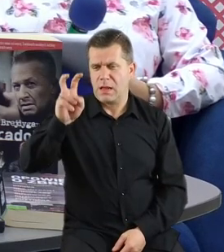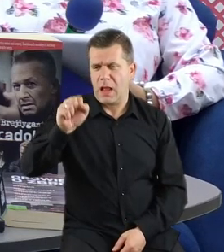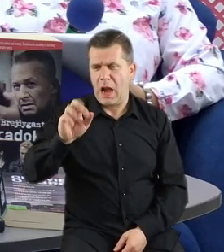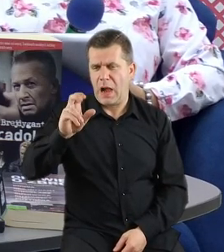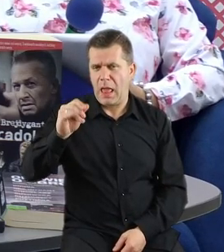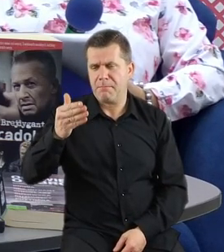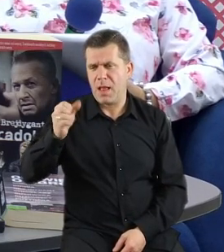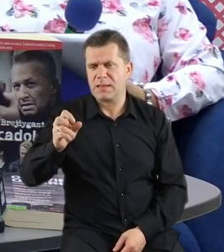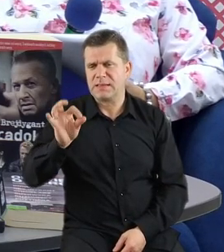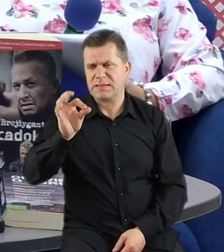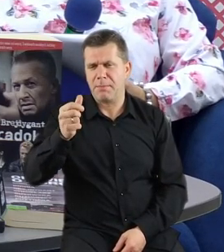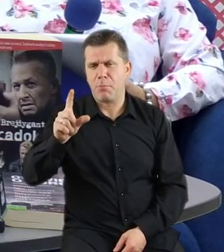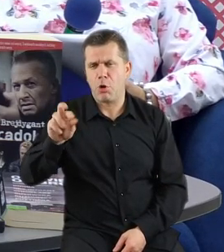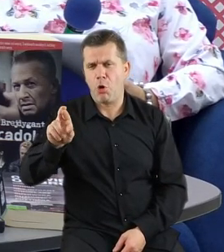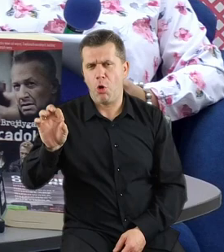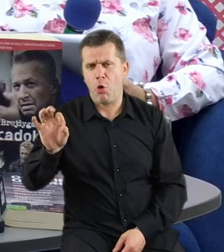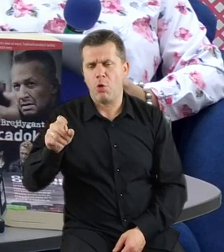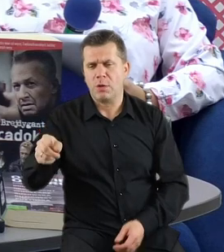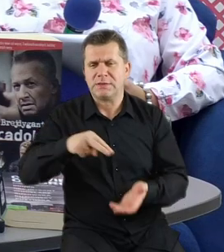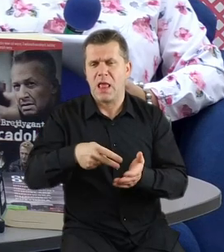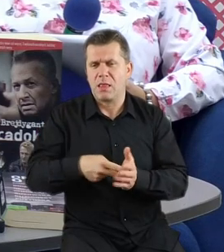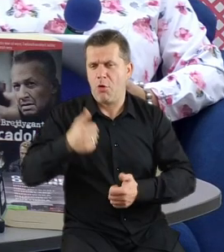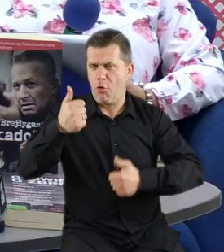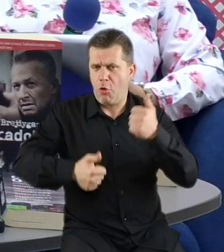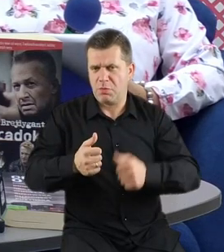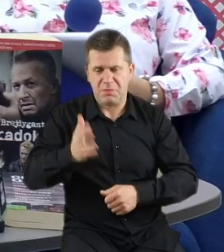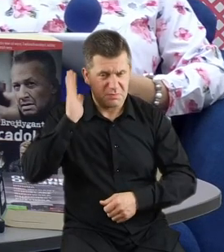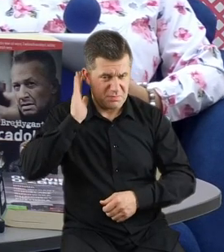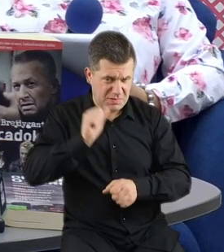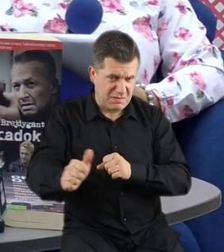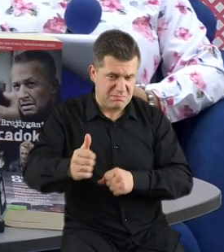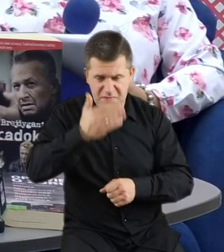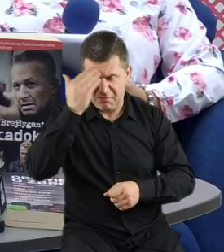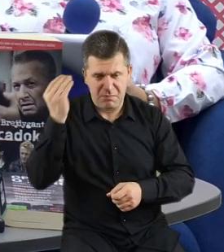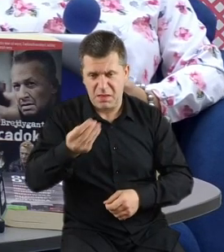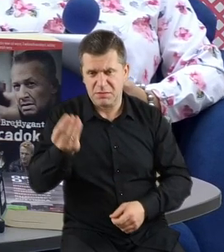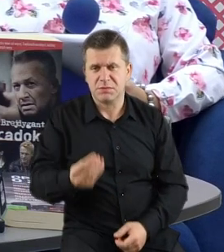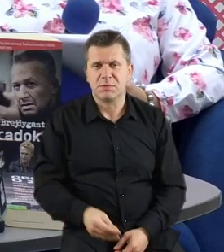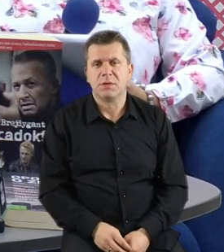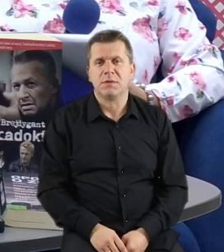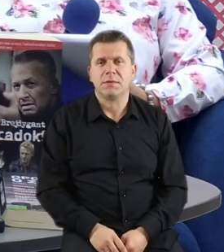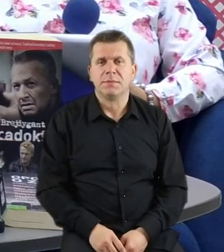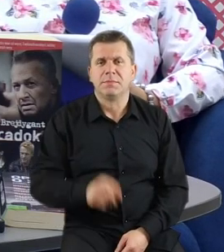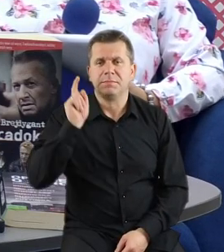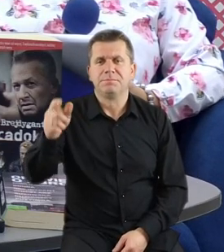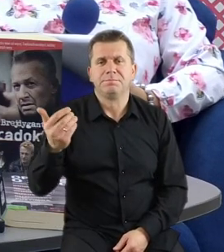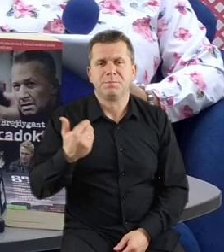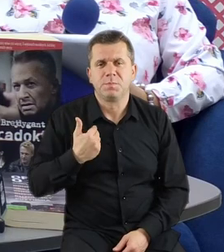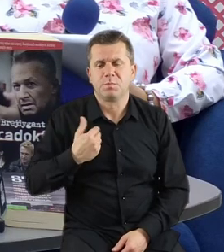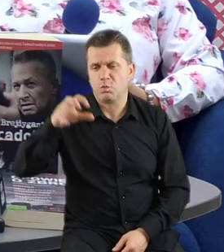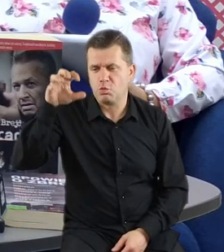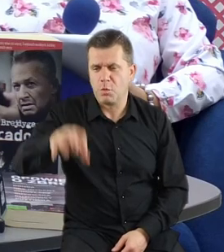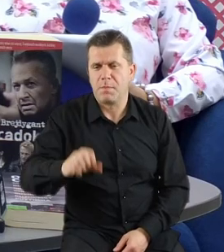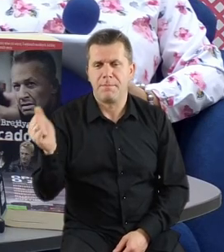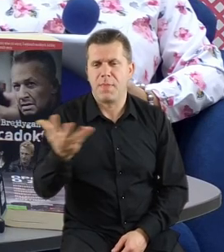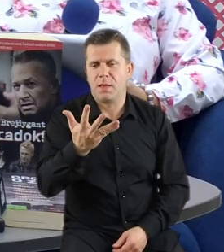nazywał, Script Pro, taki scenariuszowy konkurs, ja nie wiem czy on jeszcze istnieje. I tam byłem w gronie